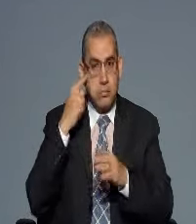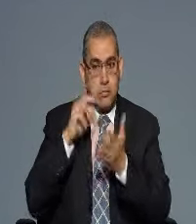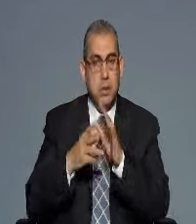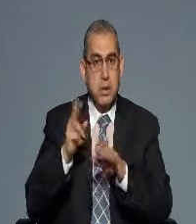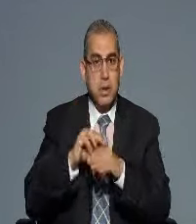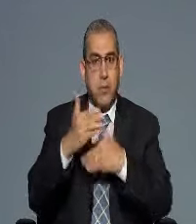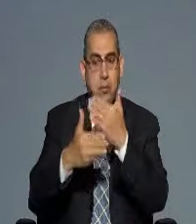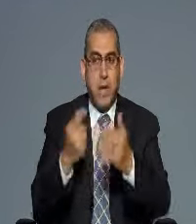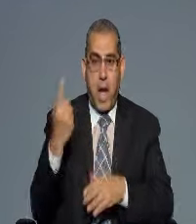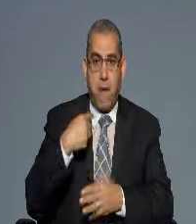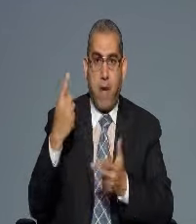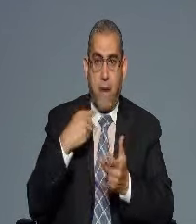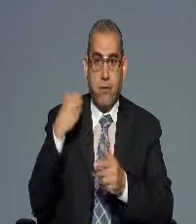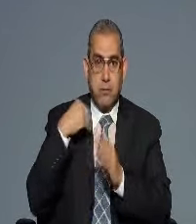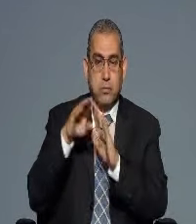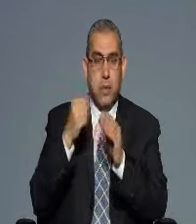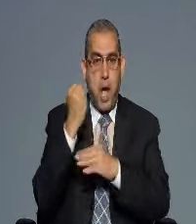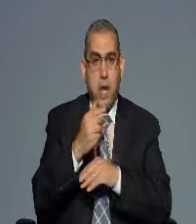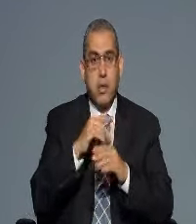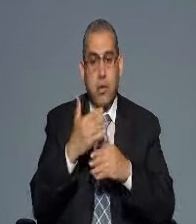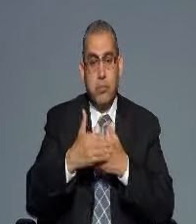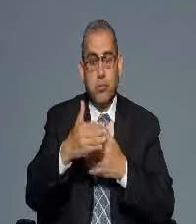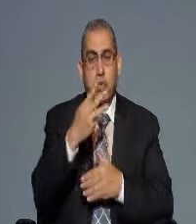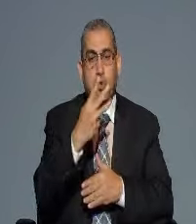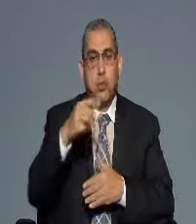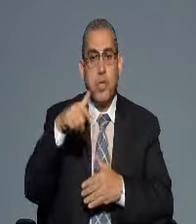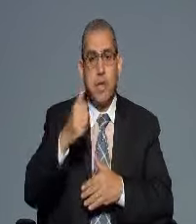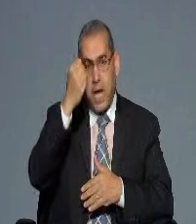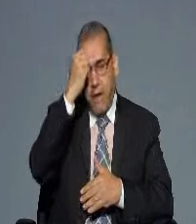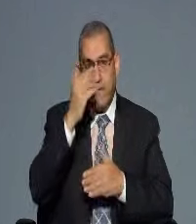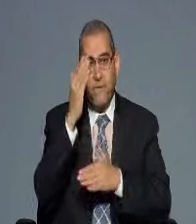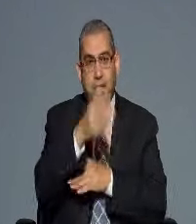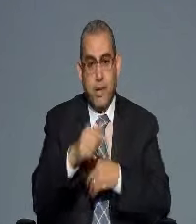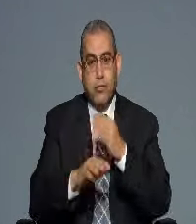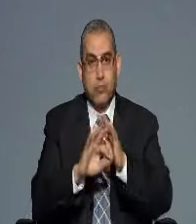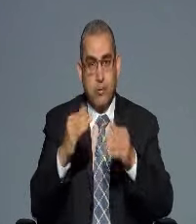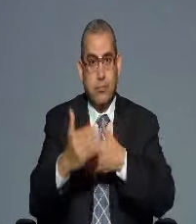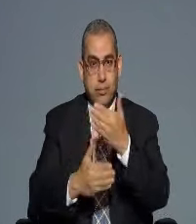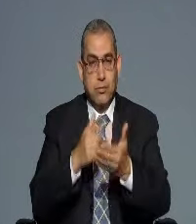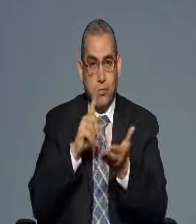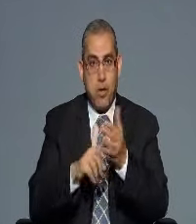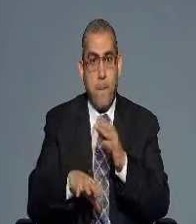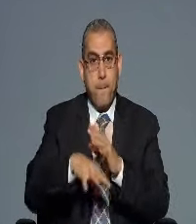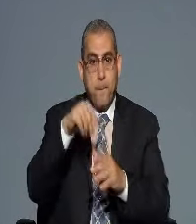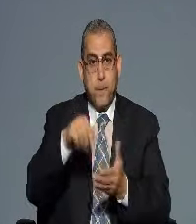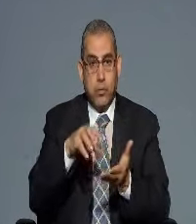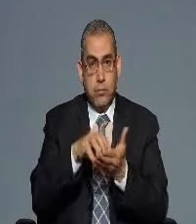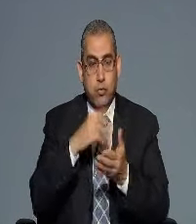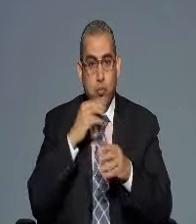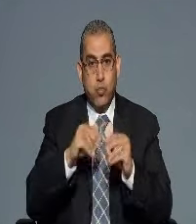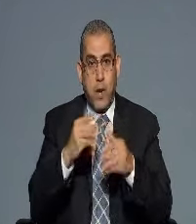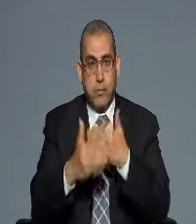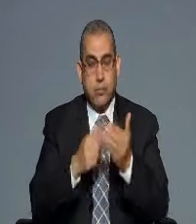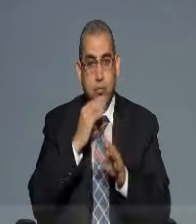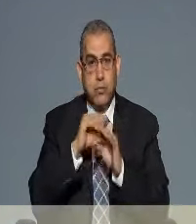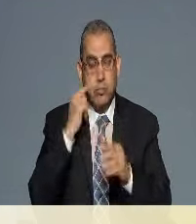على التوجيهات ان احنا نتوسع ل 660 الف فدان، وحاليا احنا بننفذ مشروع الكفرة حاليا سيادتك تحت